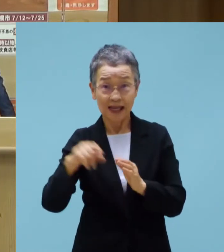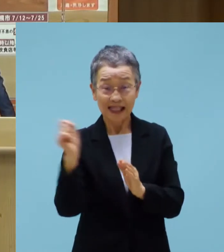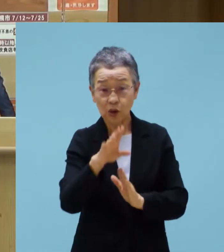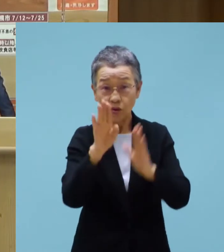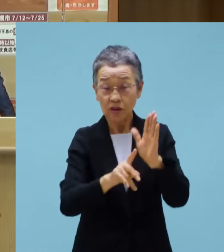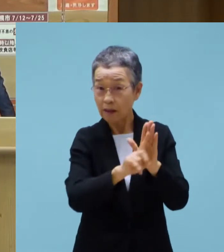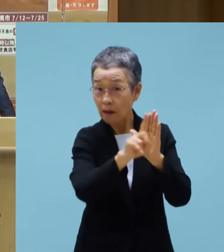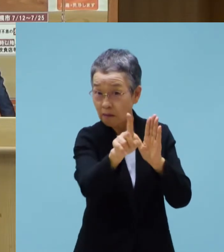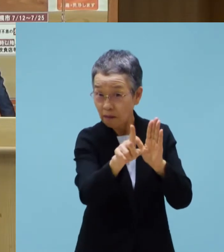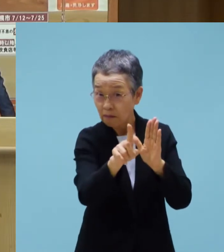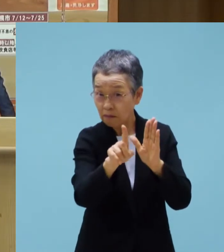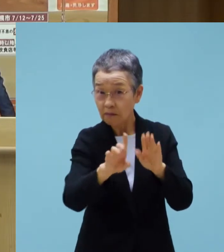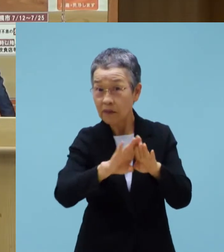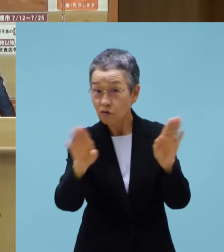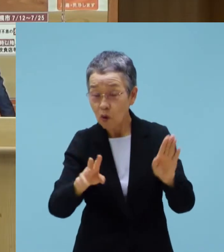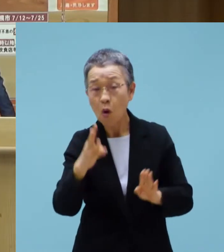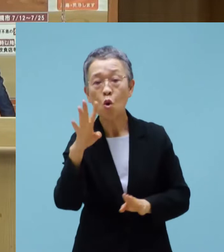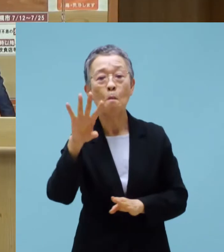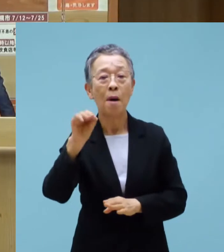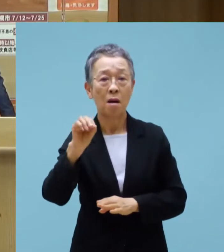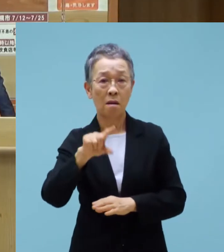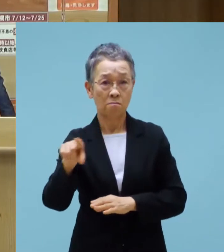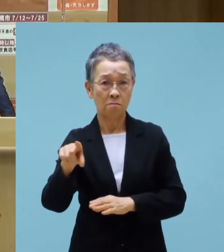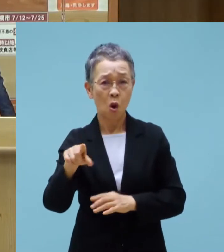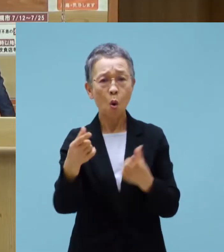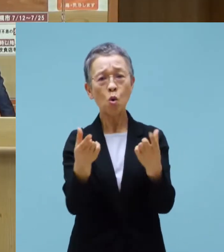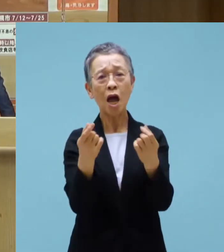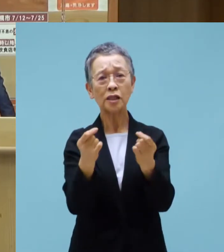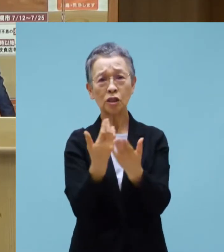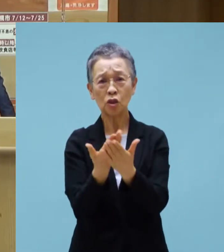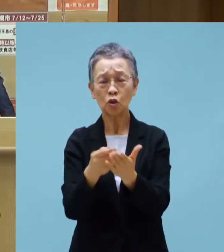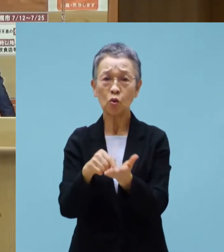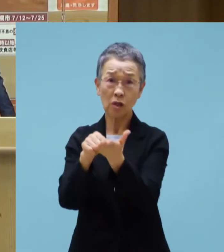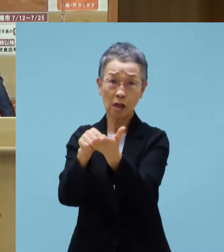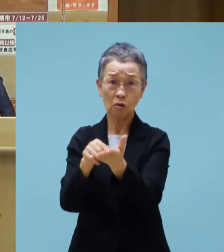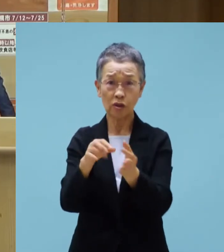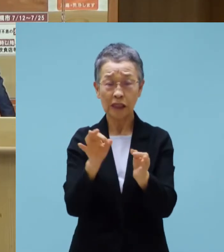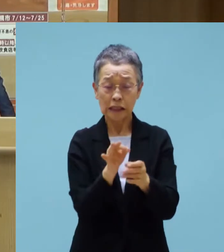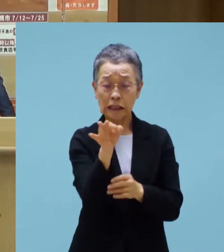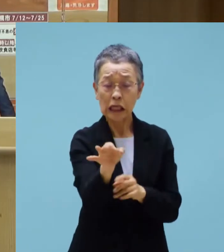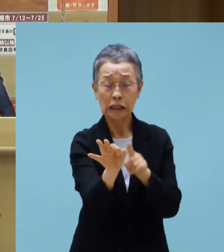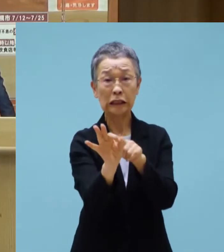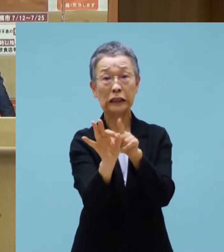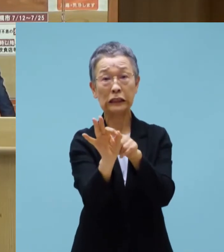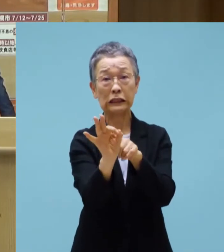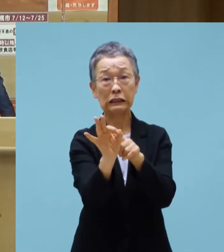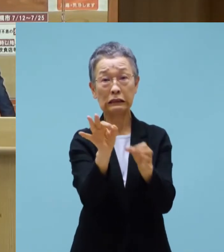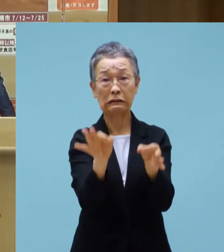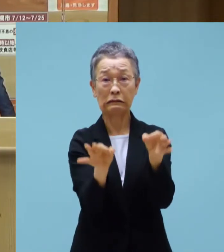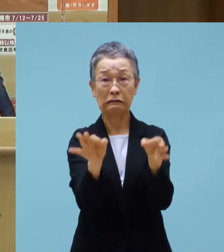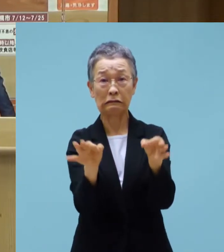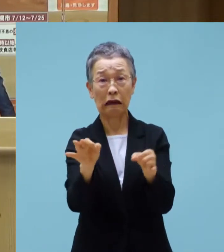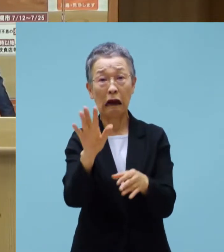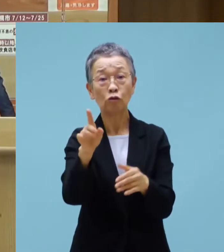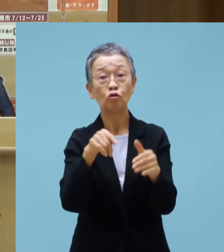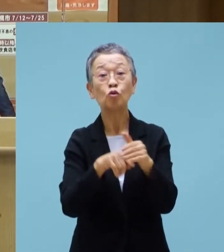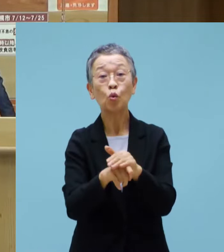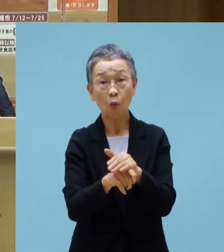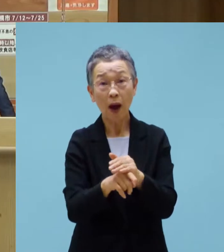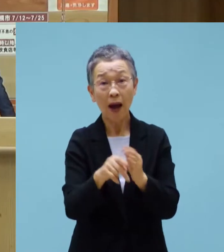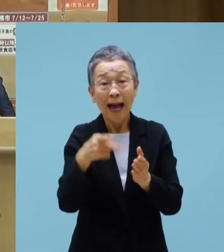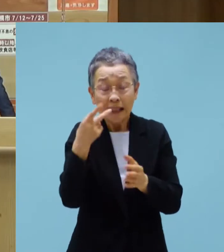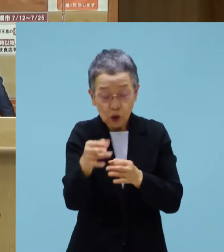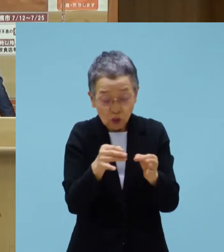。同じ要請なのにもかかわらず支援金の中身が違う。でこういうことに対して、まあ、飲食店の中